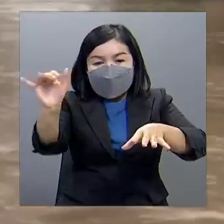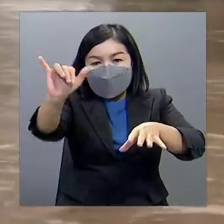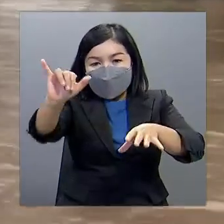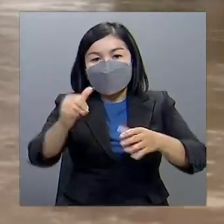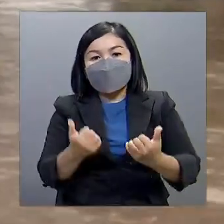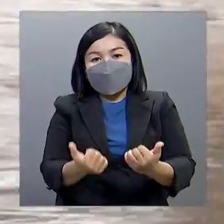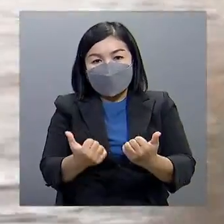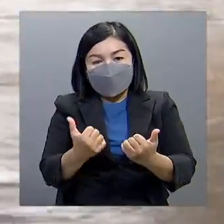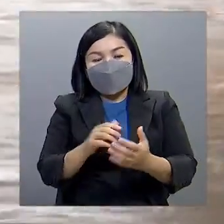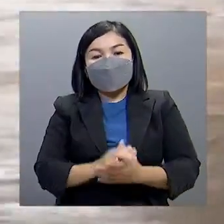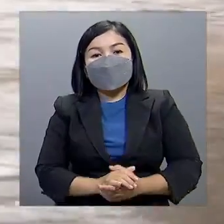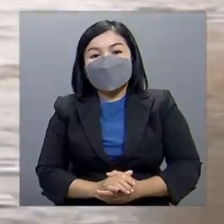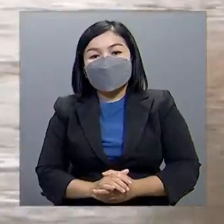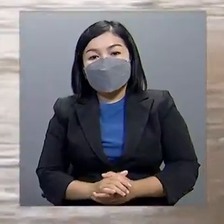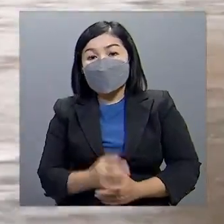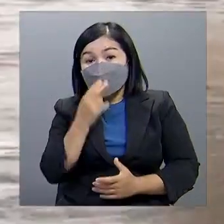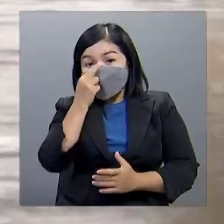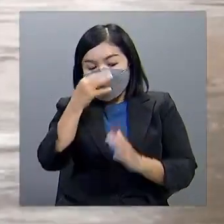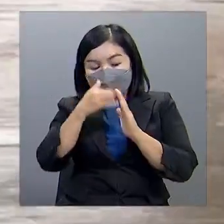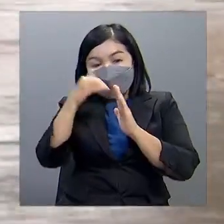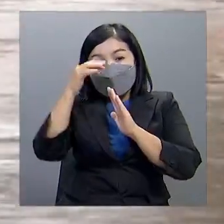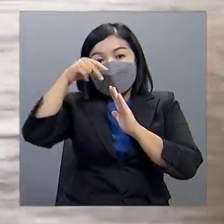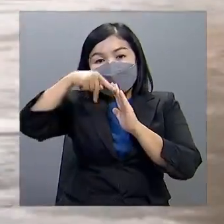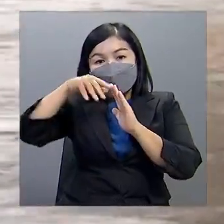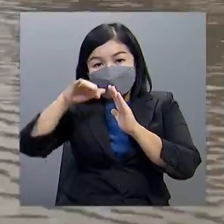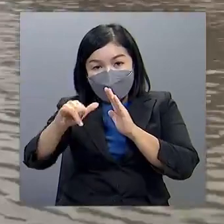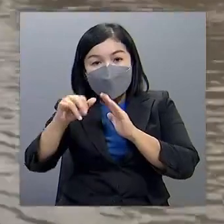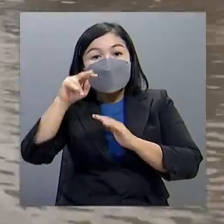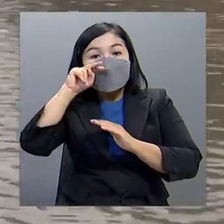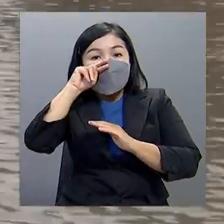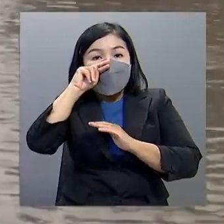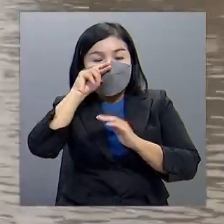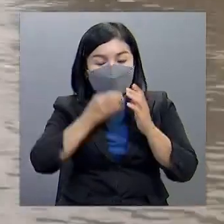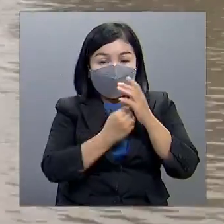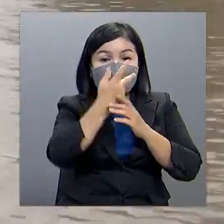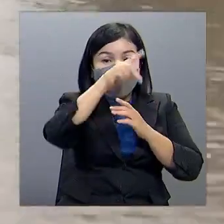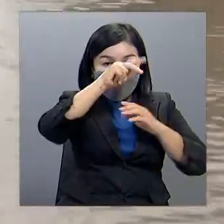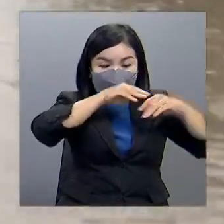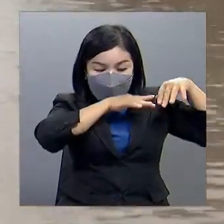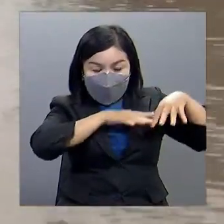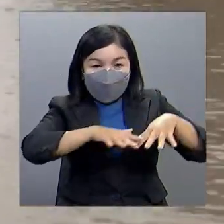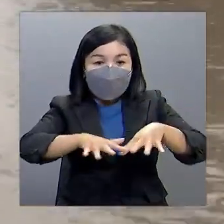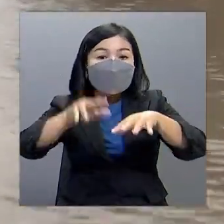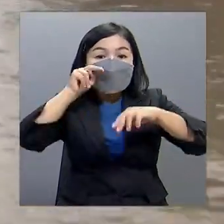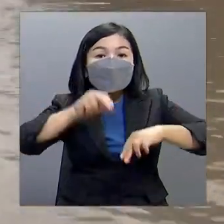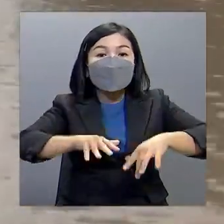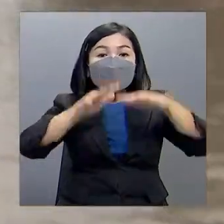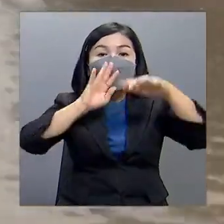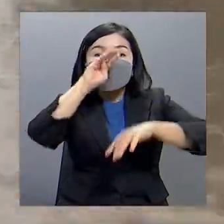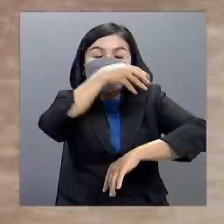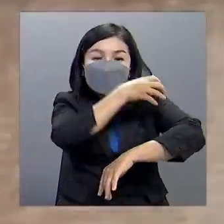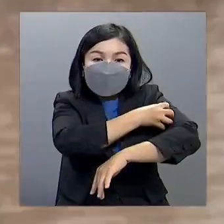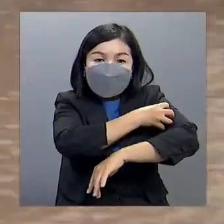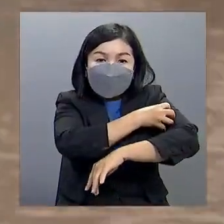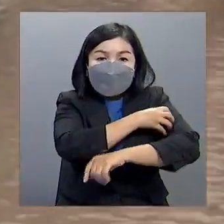ส่วนที่จังหวัดพยายามเมื่อคืนที่ที่ผ่านมาน้ำป่าจากลำน้ำร่องช้างเอ่อเพราะท่วมบ้านเรือนประชาชนในเขตเทศบาลเมืองดอกคำใต้ทำให้